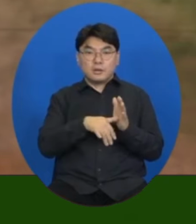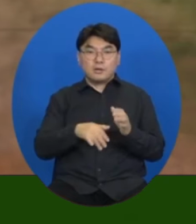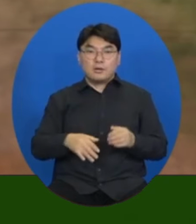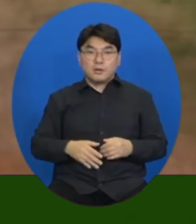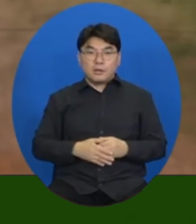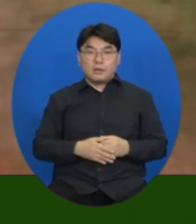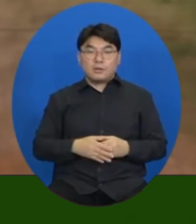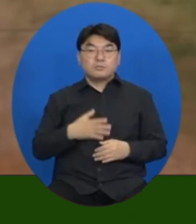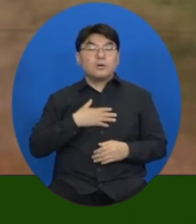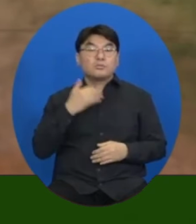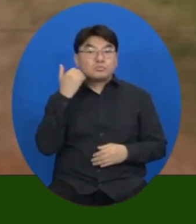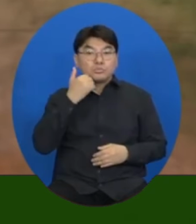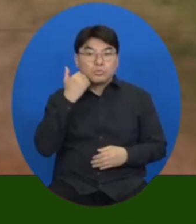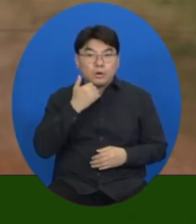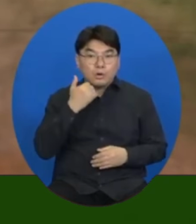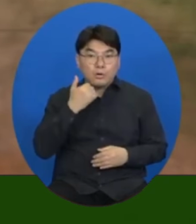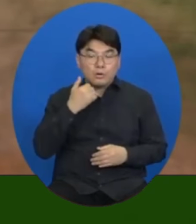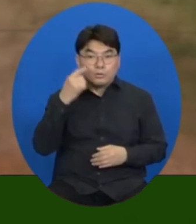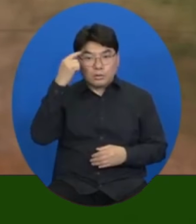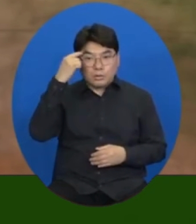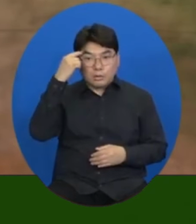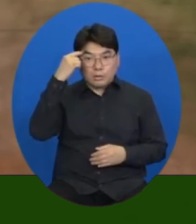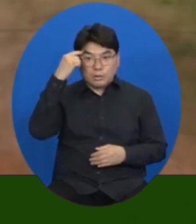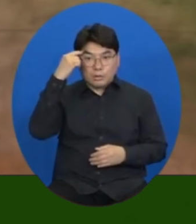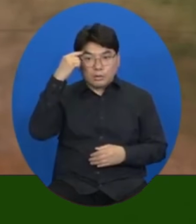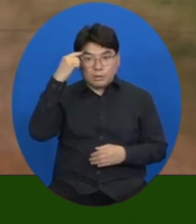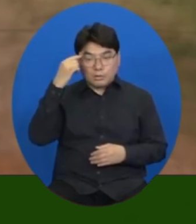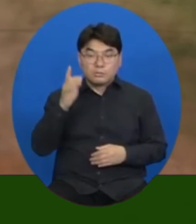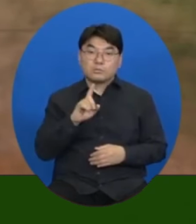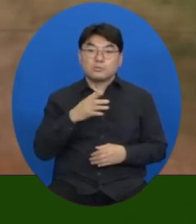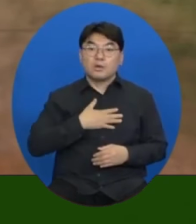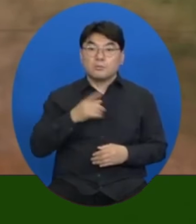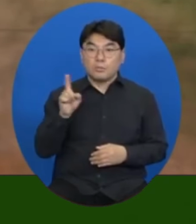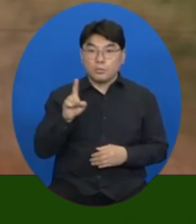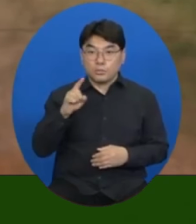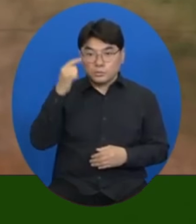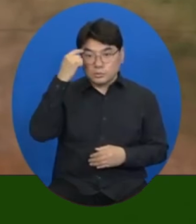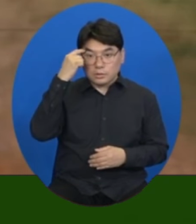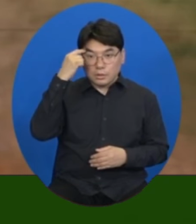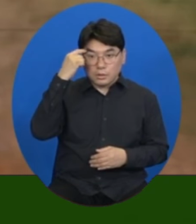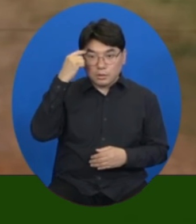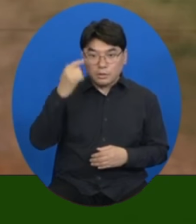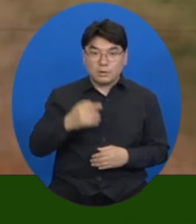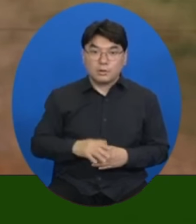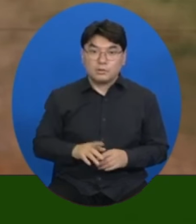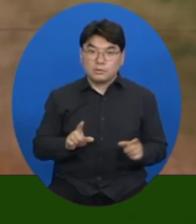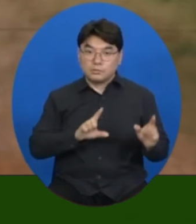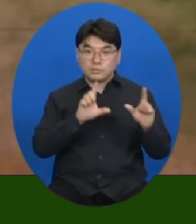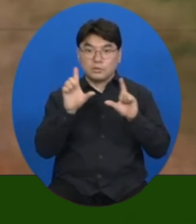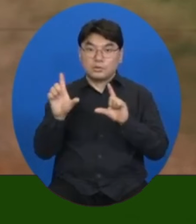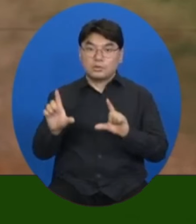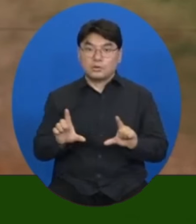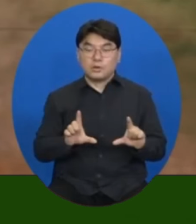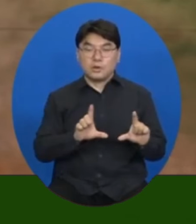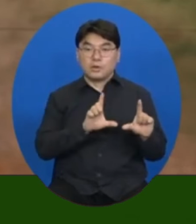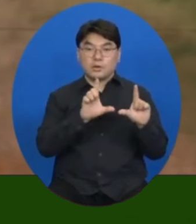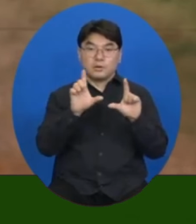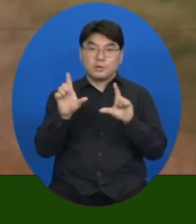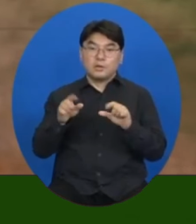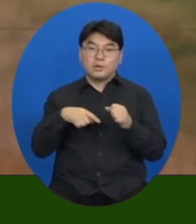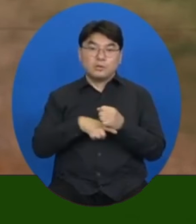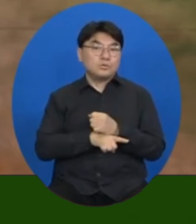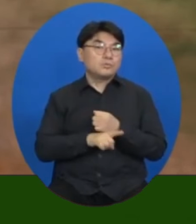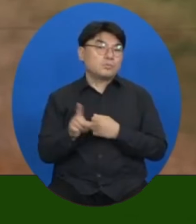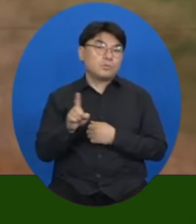거예요 나는 누군가 나는 뭐지 나는 인생에서 뭘 위해 사는 거지 여기서 막